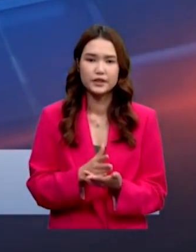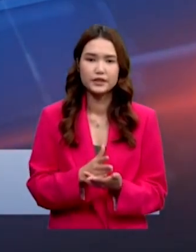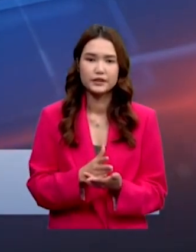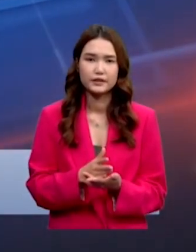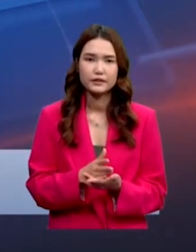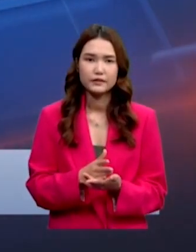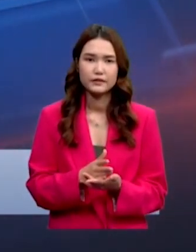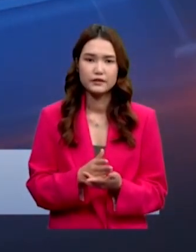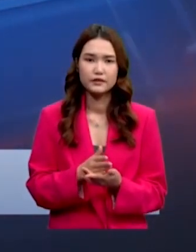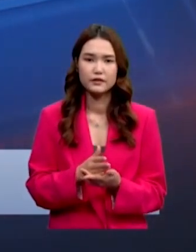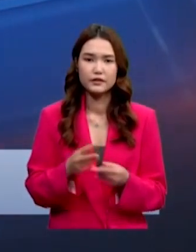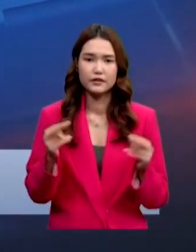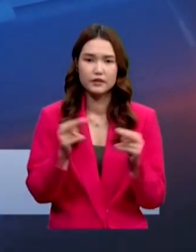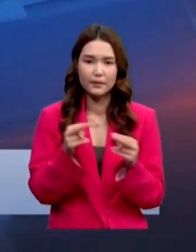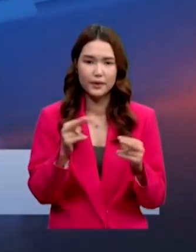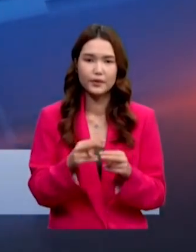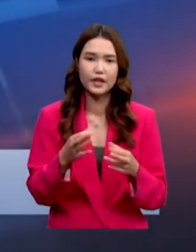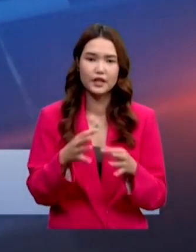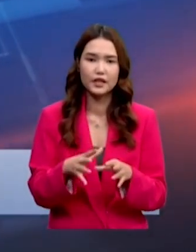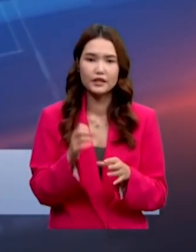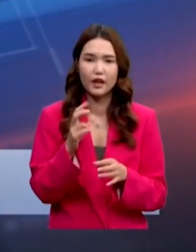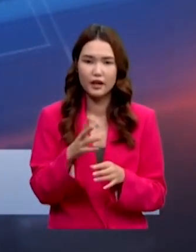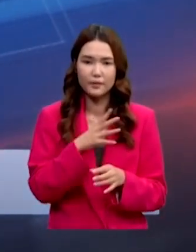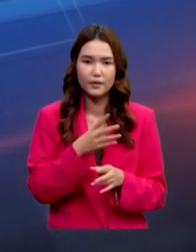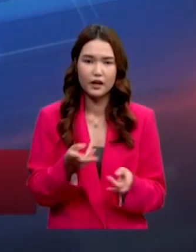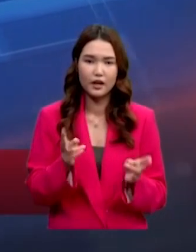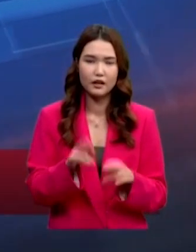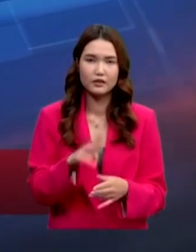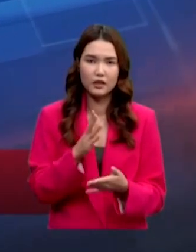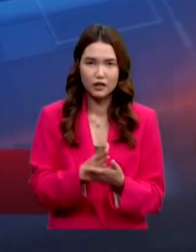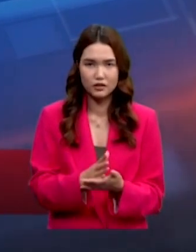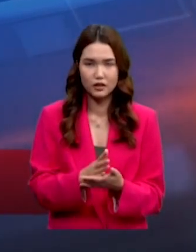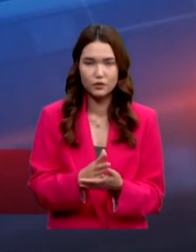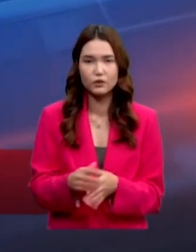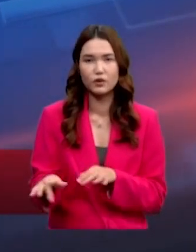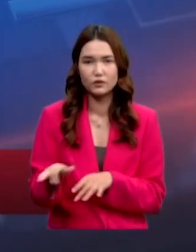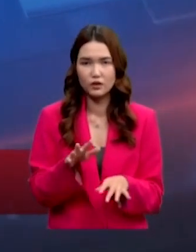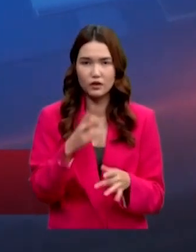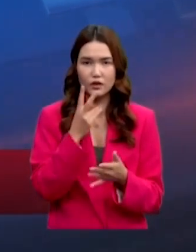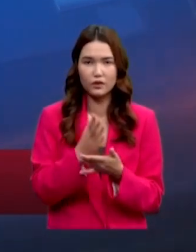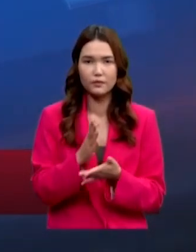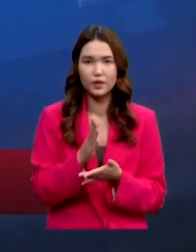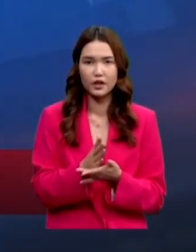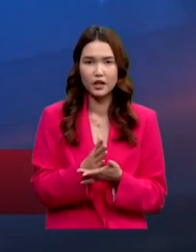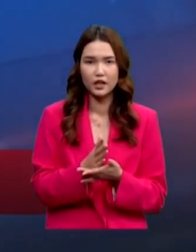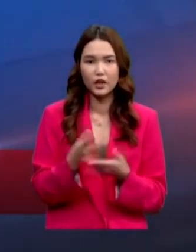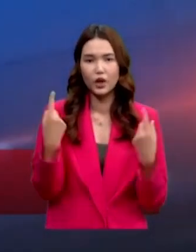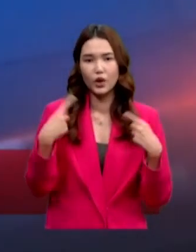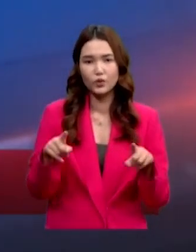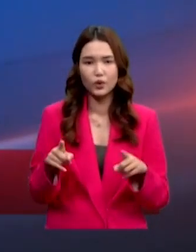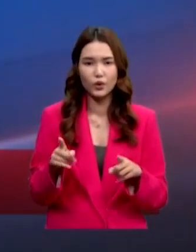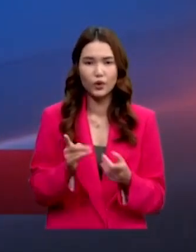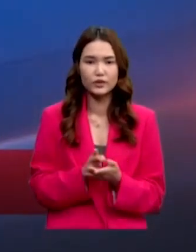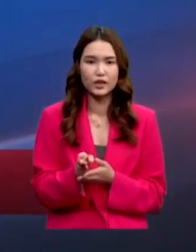линии Люксембурга, Молдавии и Республики Казахстан в уголовном порядке расследование идет. В других странах